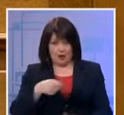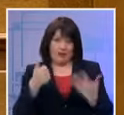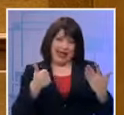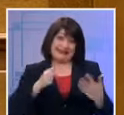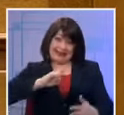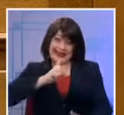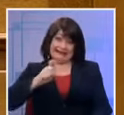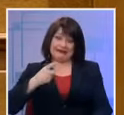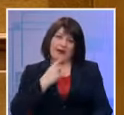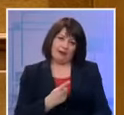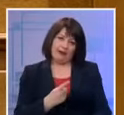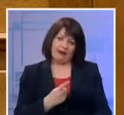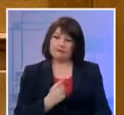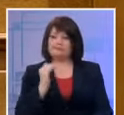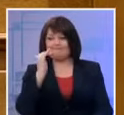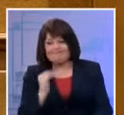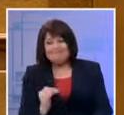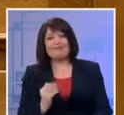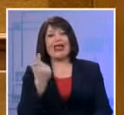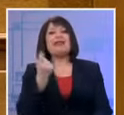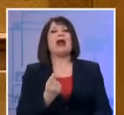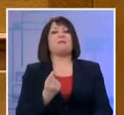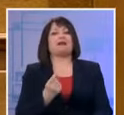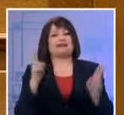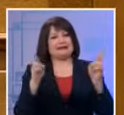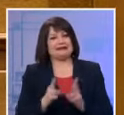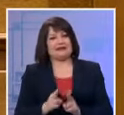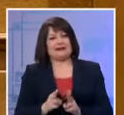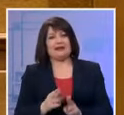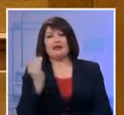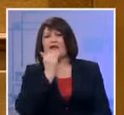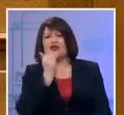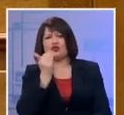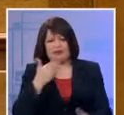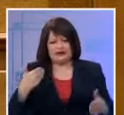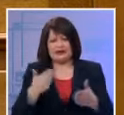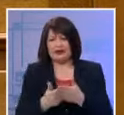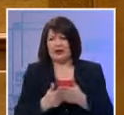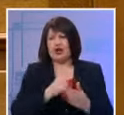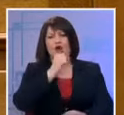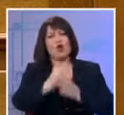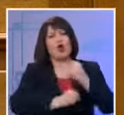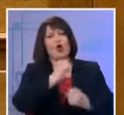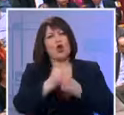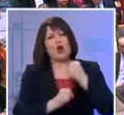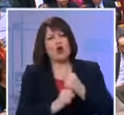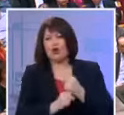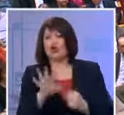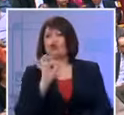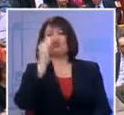δις. Το κατεβάσαμε κάτω από 1,5. Δεν βιαζόμαστε να το κλείσουμε κάθε χρόνο. Πιάναμε τους